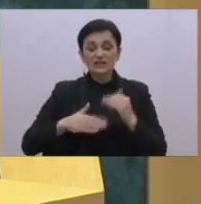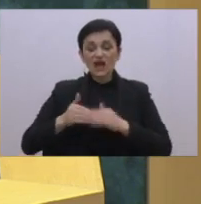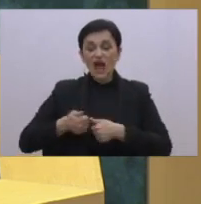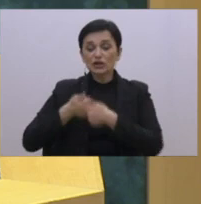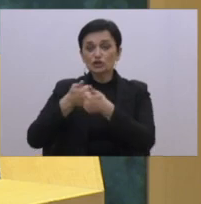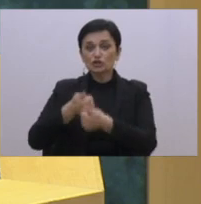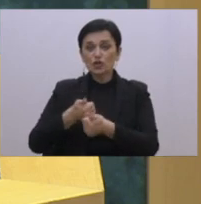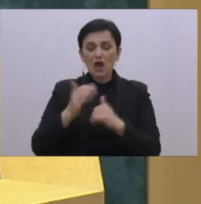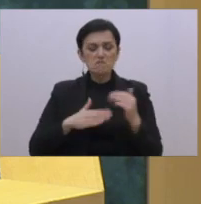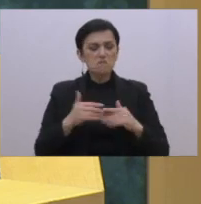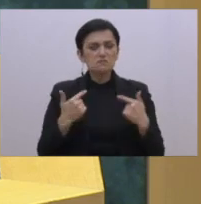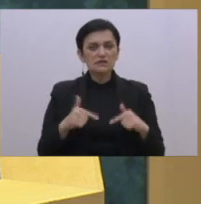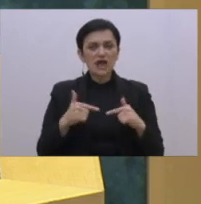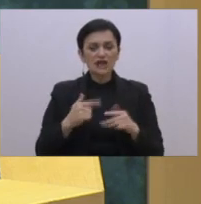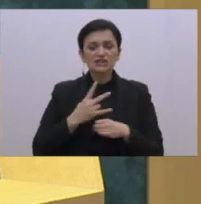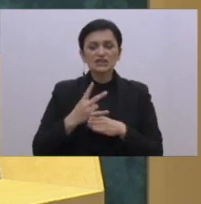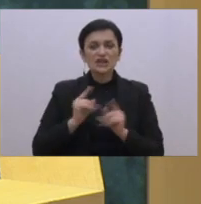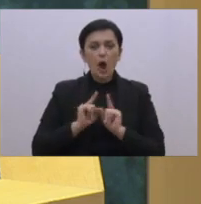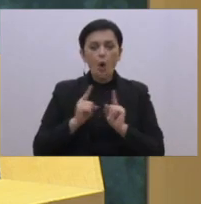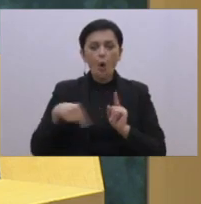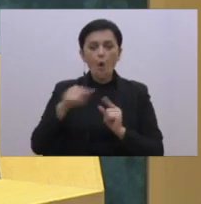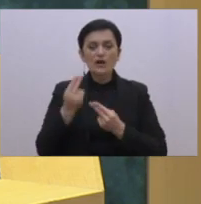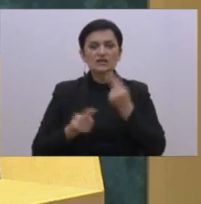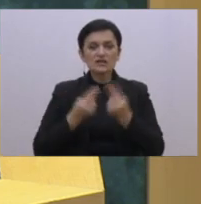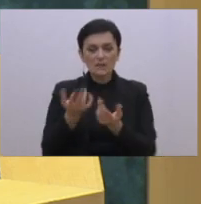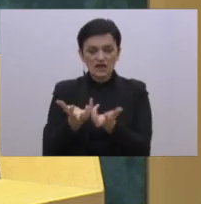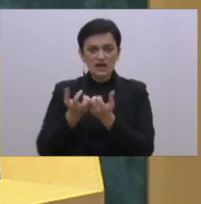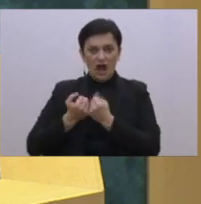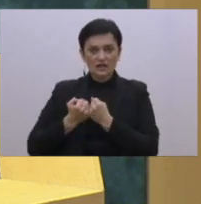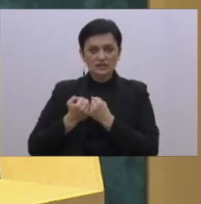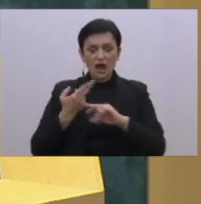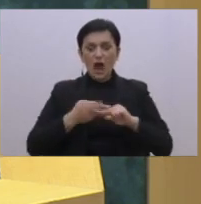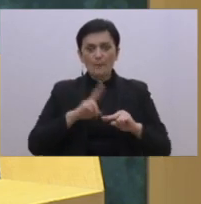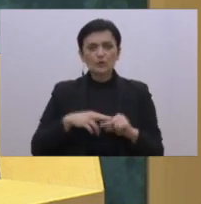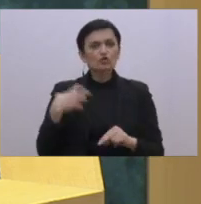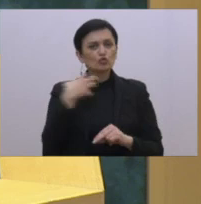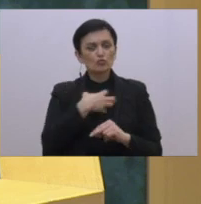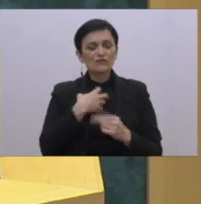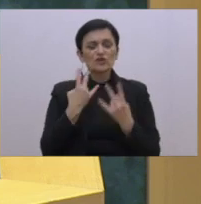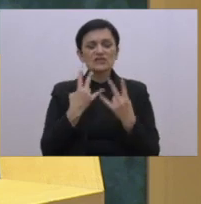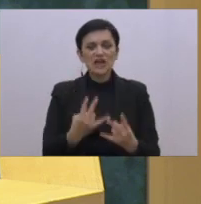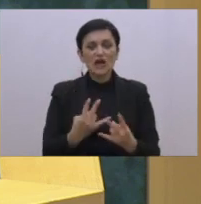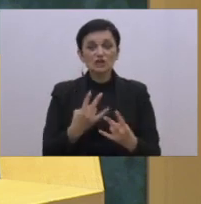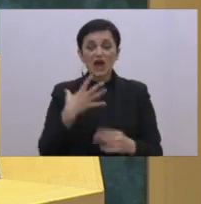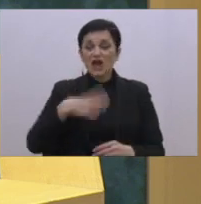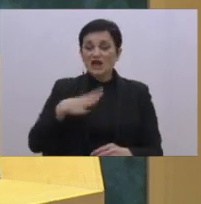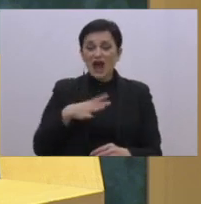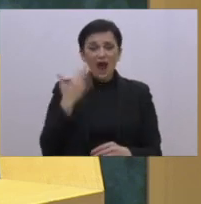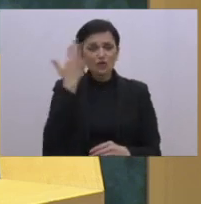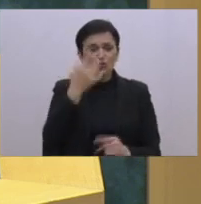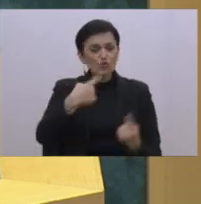ხელშეწყობით პრაქტიკულად რადიკალური ოპოზიციის თამაში გაიზიარა და ამით მნიშვნელოვნად დააზარალა არა ქართული